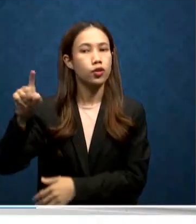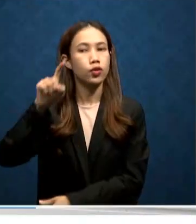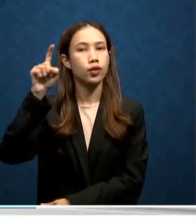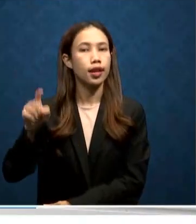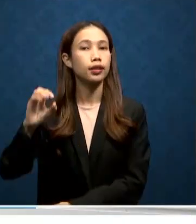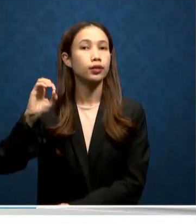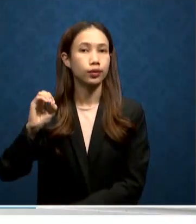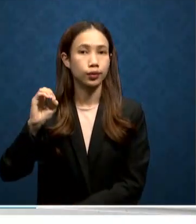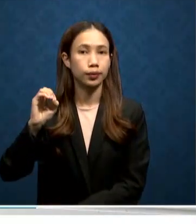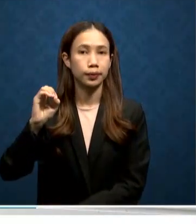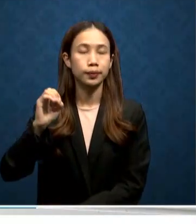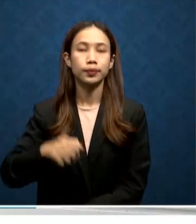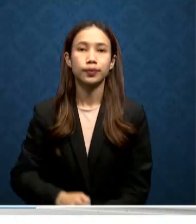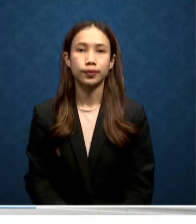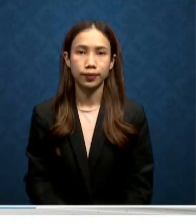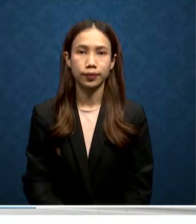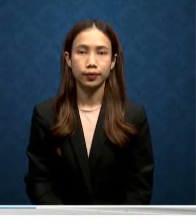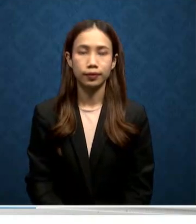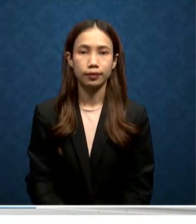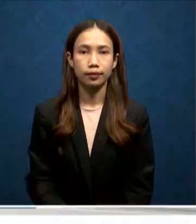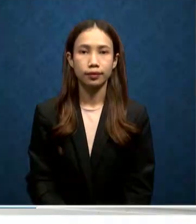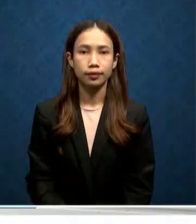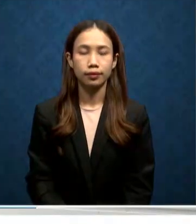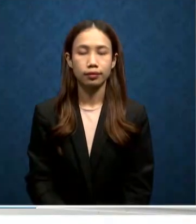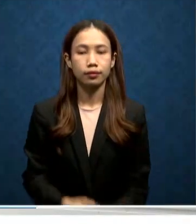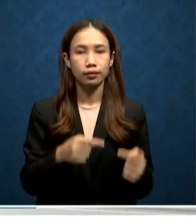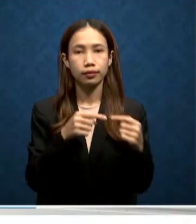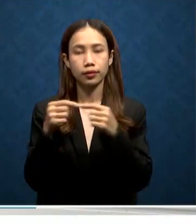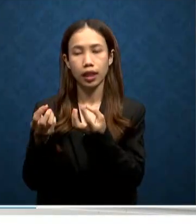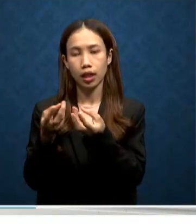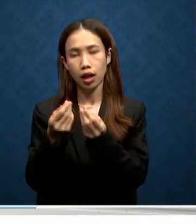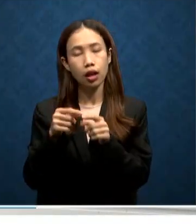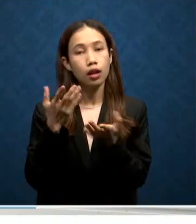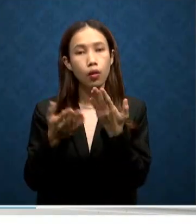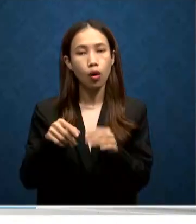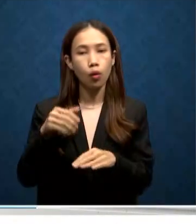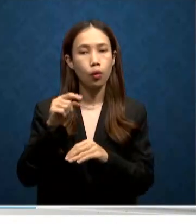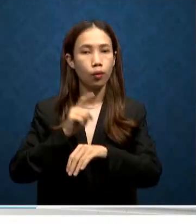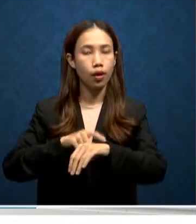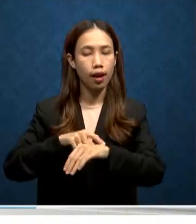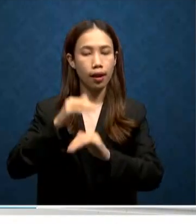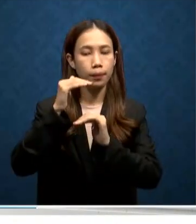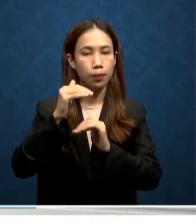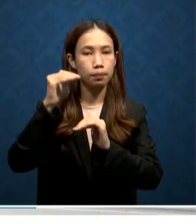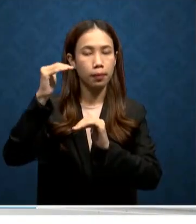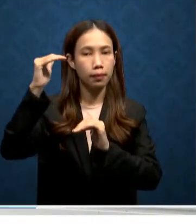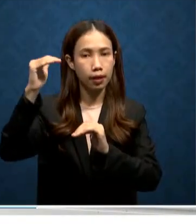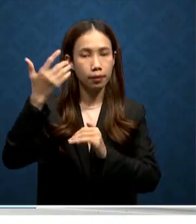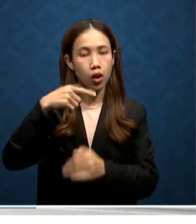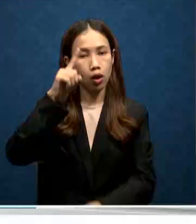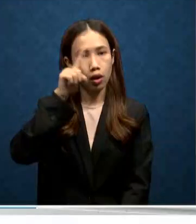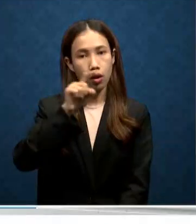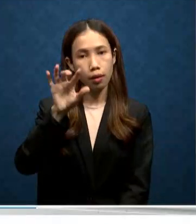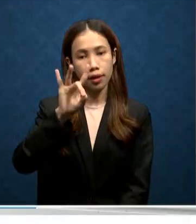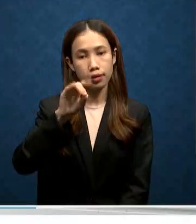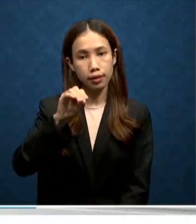ครับสส่วนส่วนลำดับระยะเวลาที่มากขึ้นนะครับไม่ว่าจะเป็นมากกว่า180วันแต่ว่า